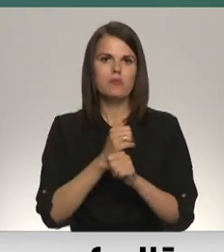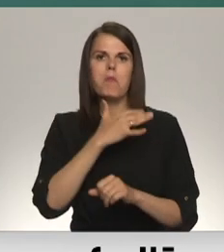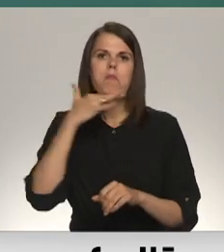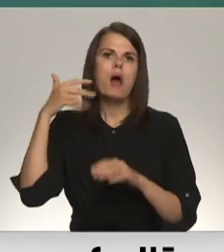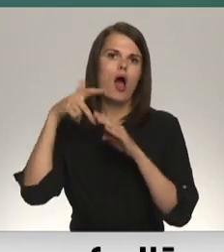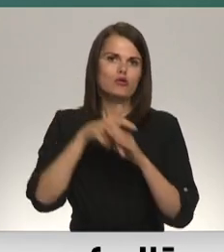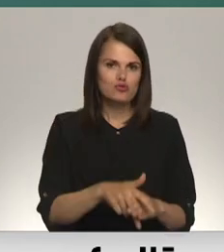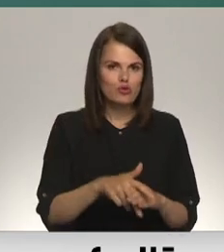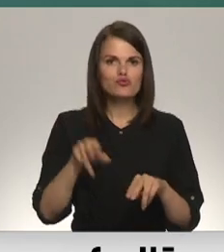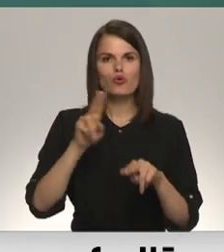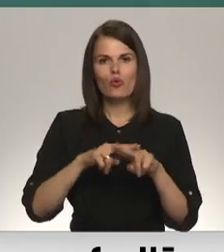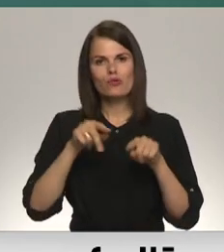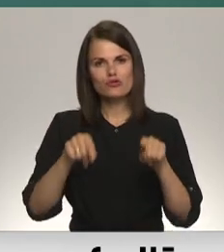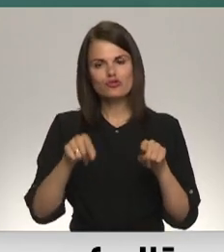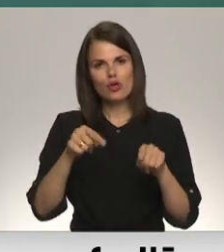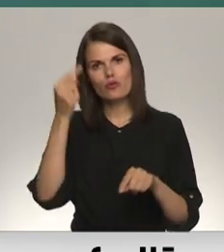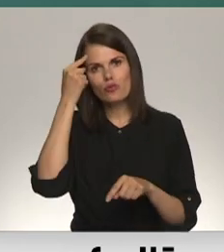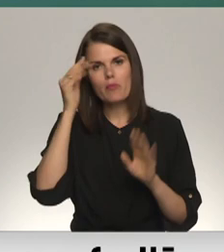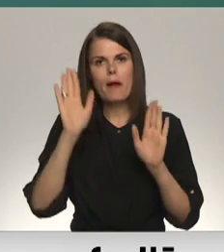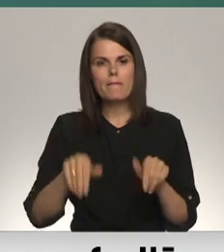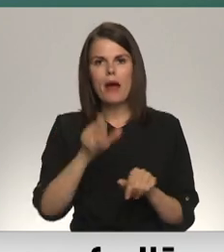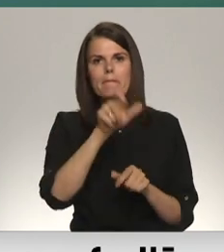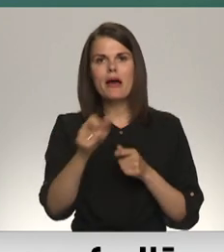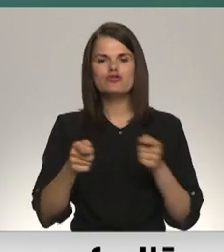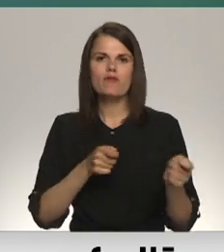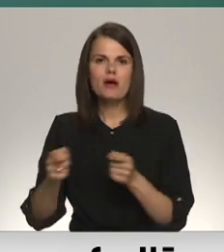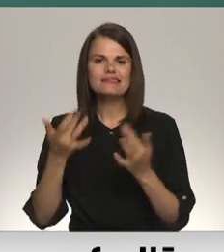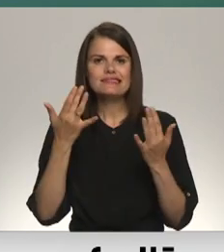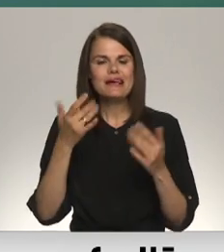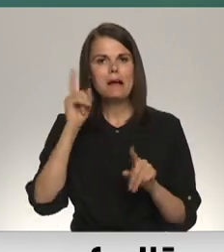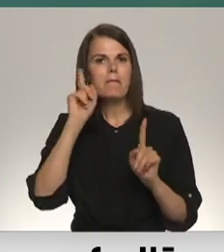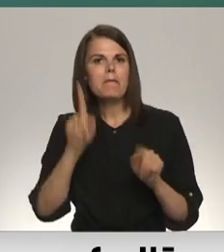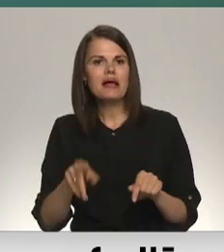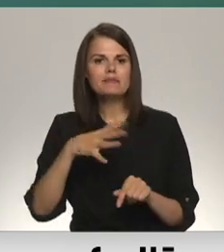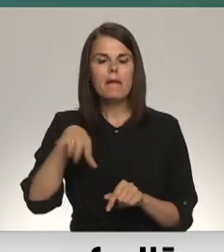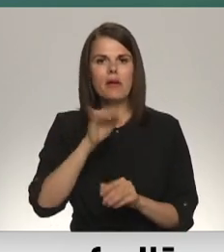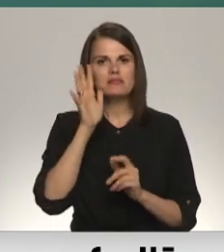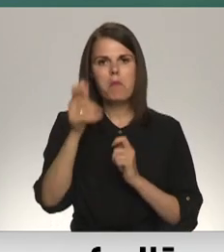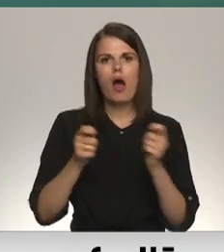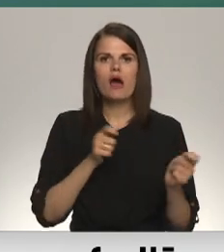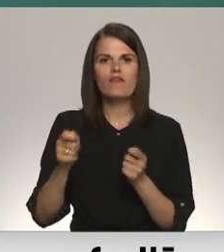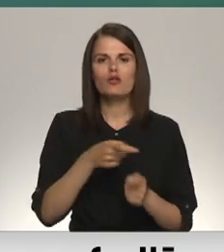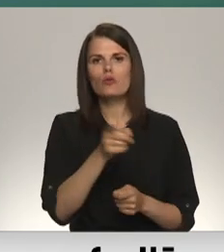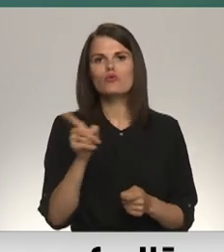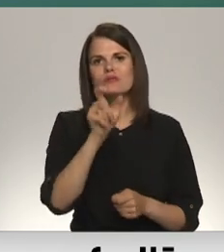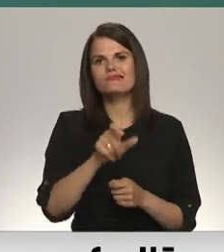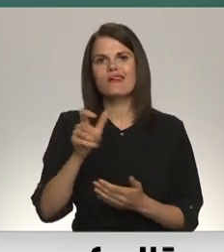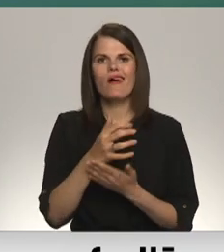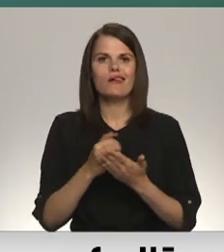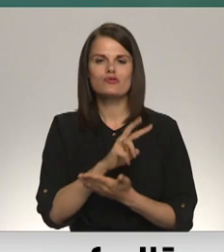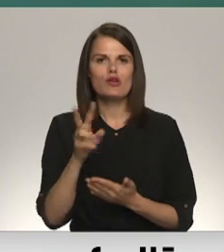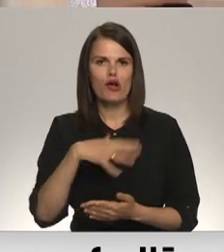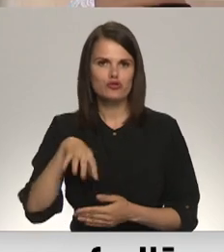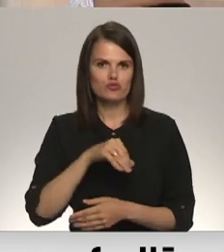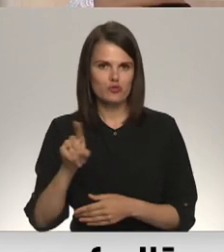pārslodzē. Un šeit mēs varētu domāt par personālu vadību, cik prasmīgi mēs pārvaldam to cilvēku resursu, kas ir